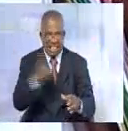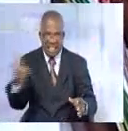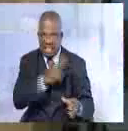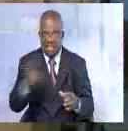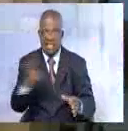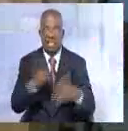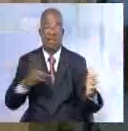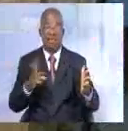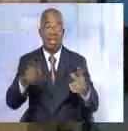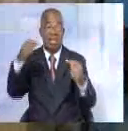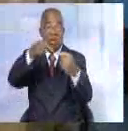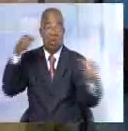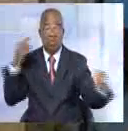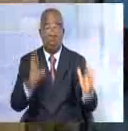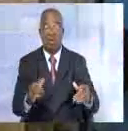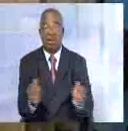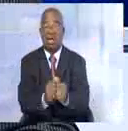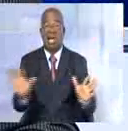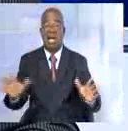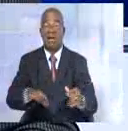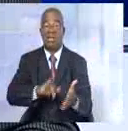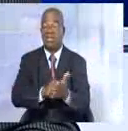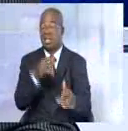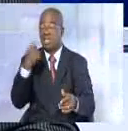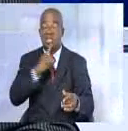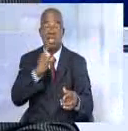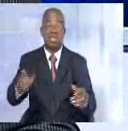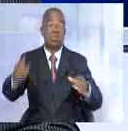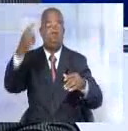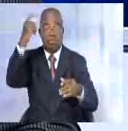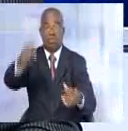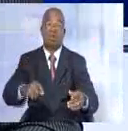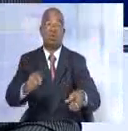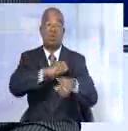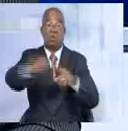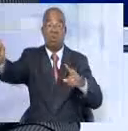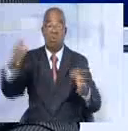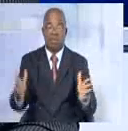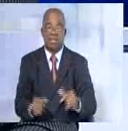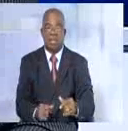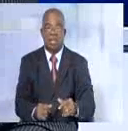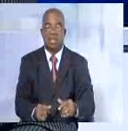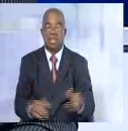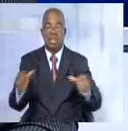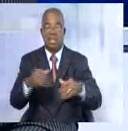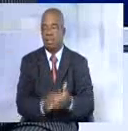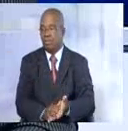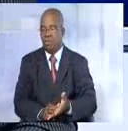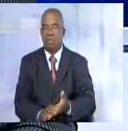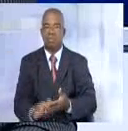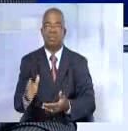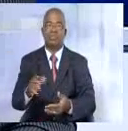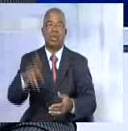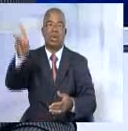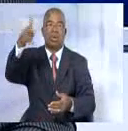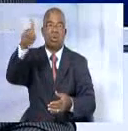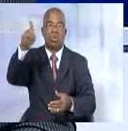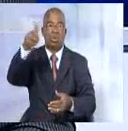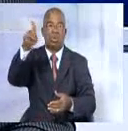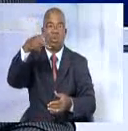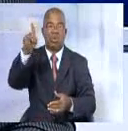pouvoir se sont affrontés. Bilan, 24 blessés. L'horreur continue à Nairobi, au Kenya.